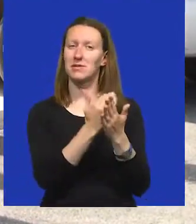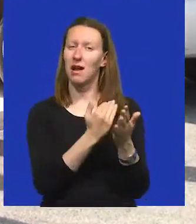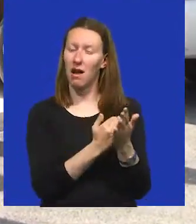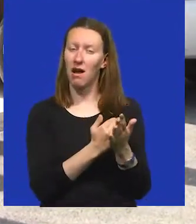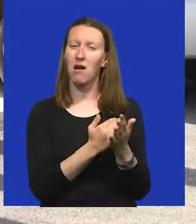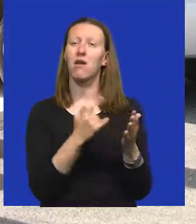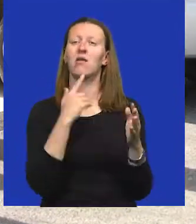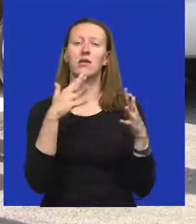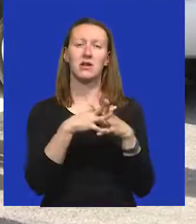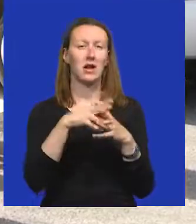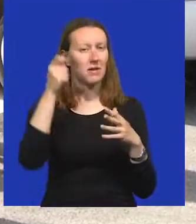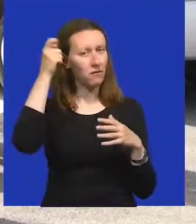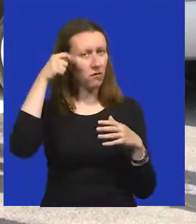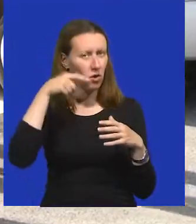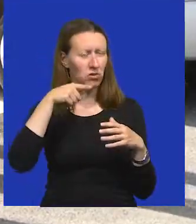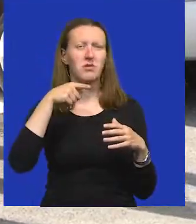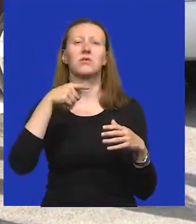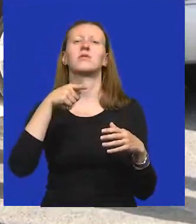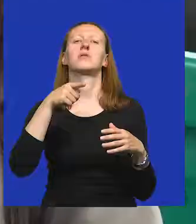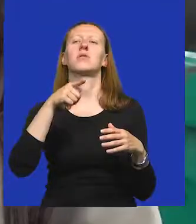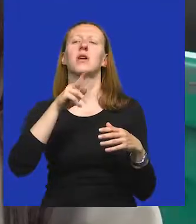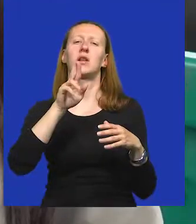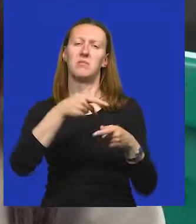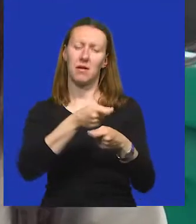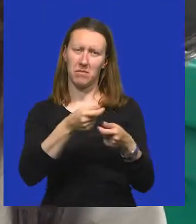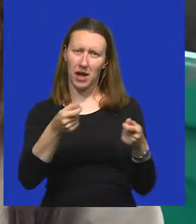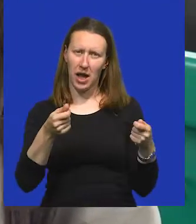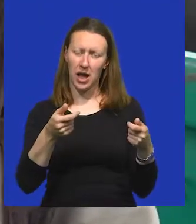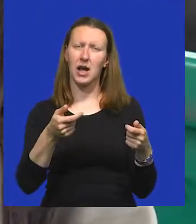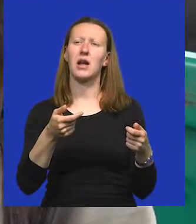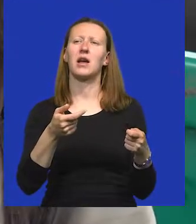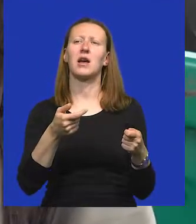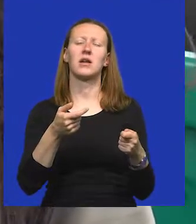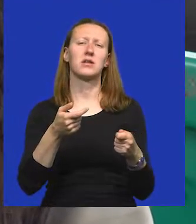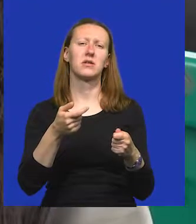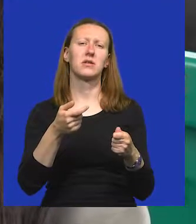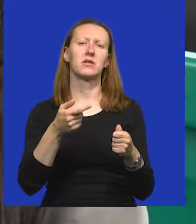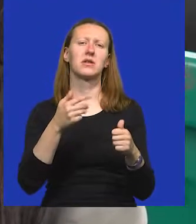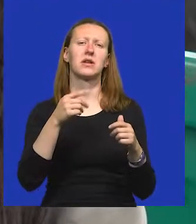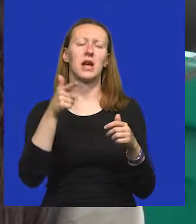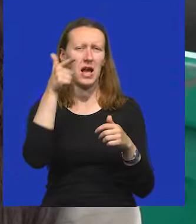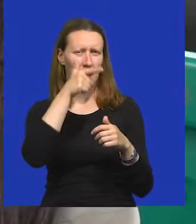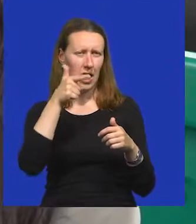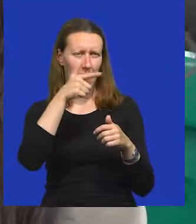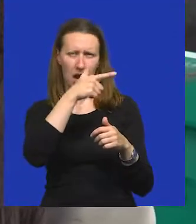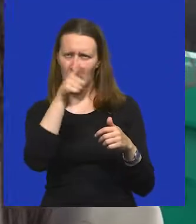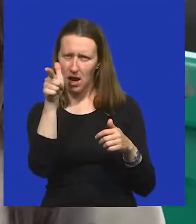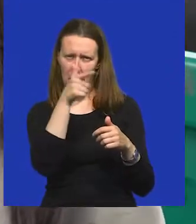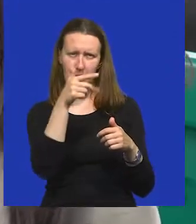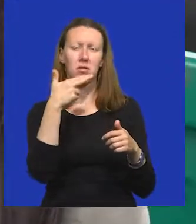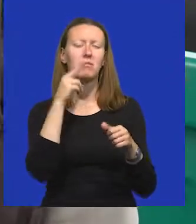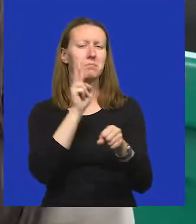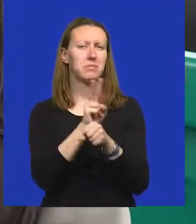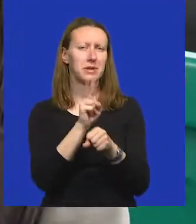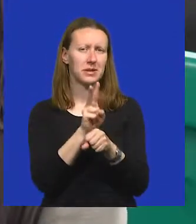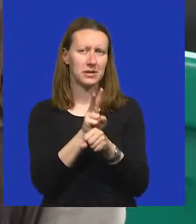regole, allora la città di Dignano ha finanziato delle camere tramite le quali